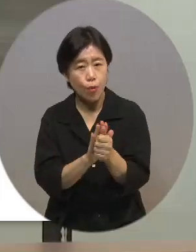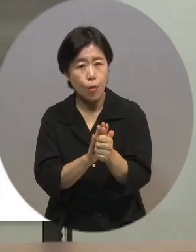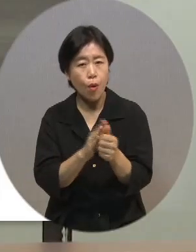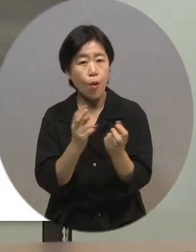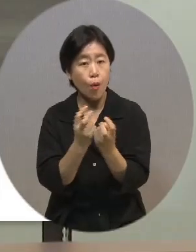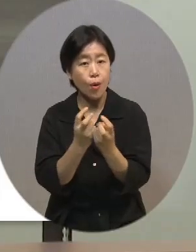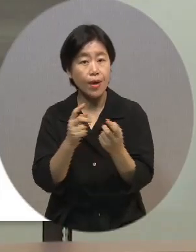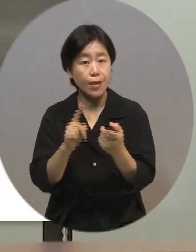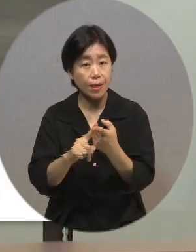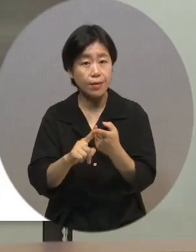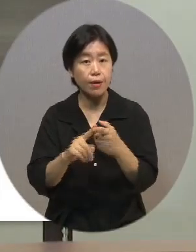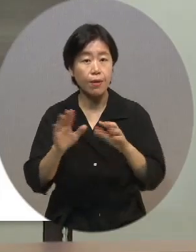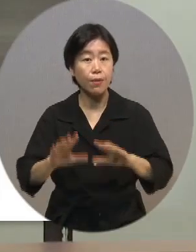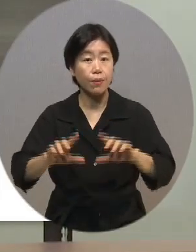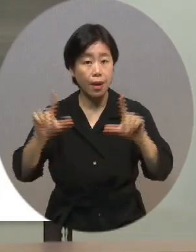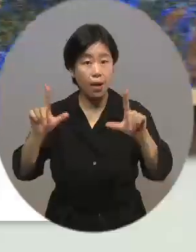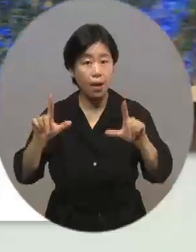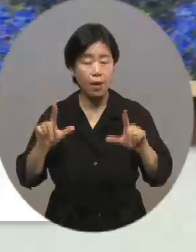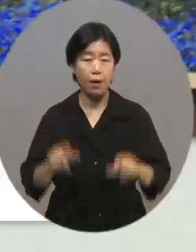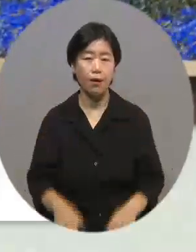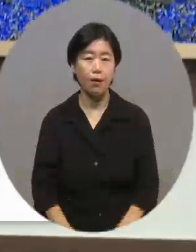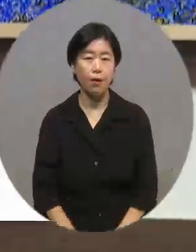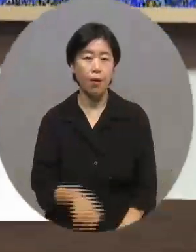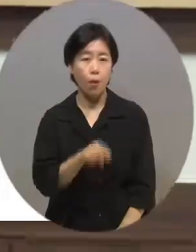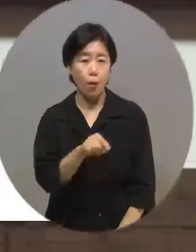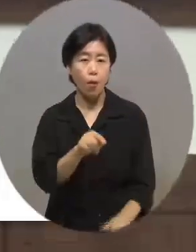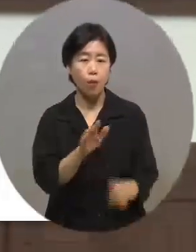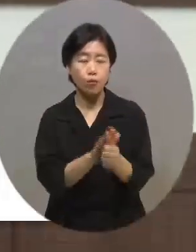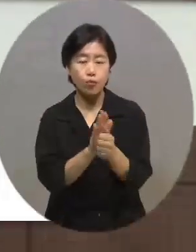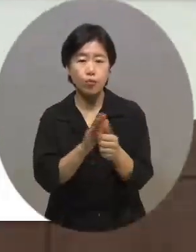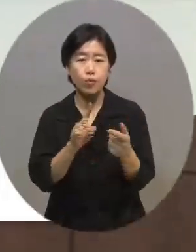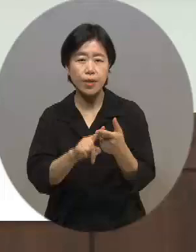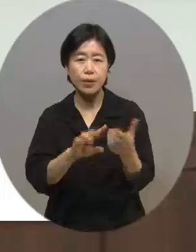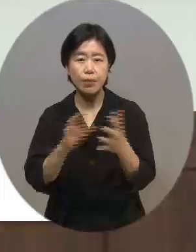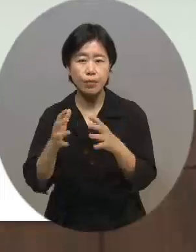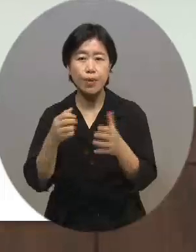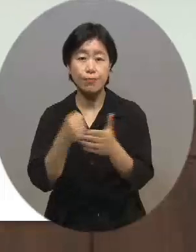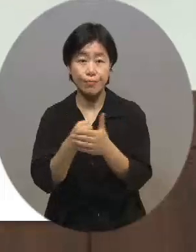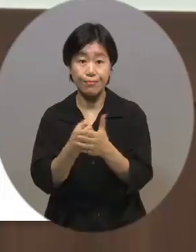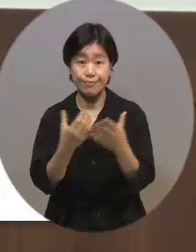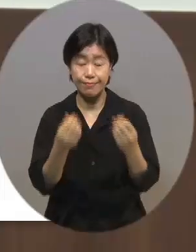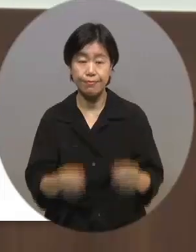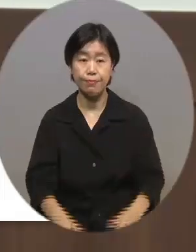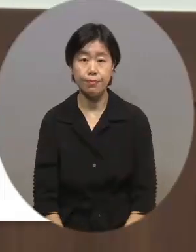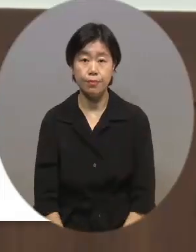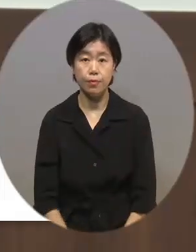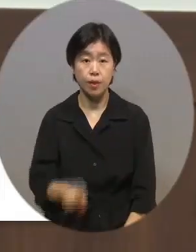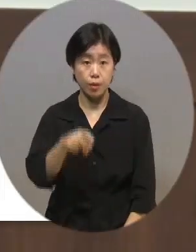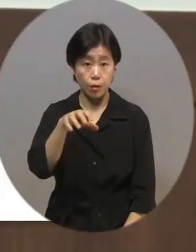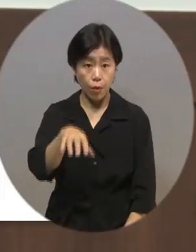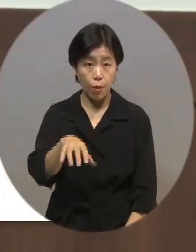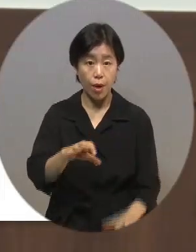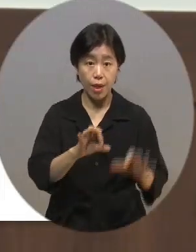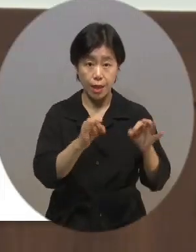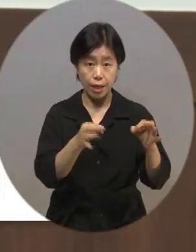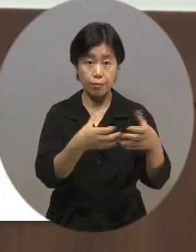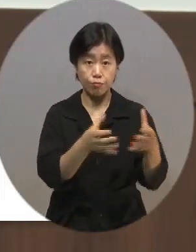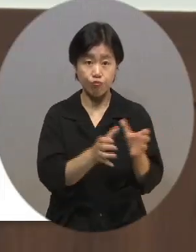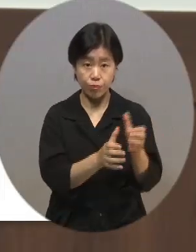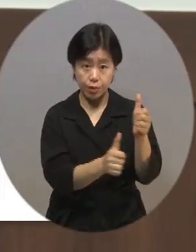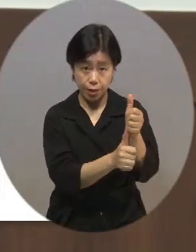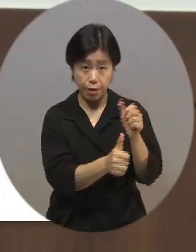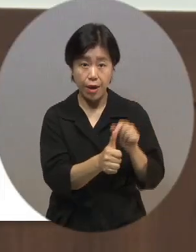반영한 2024년도 북한 이탈 주민 정착 지원 시행 계획을 심의 의결했습니다. 이 자리에서 김수경 통일부